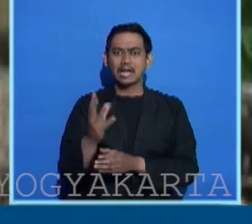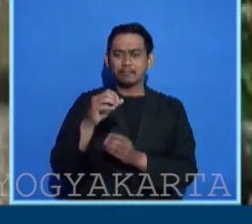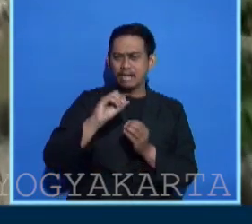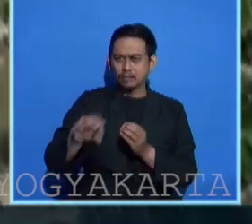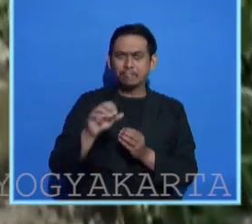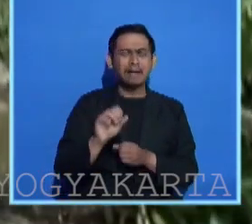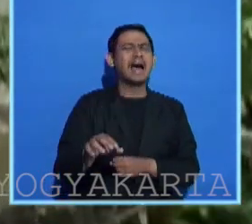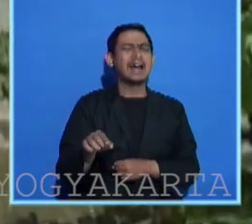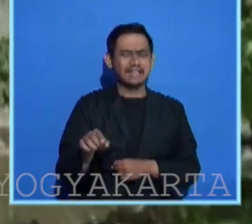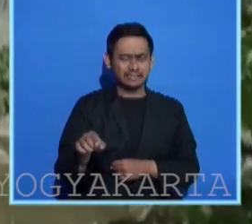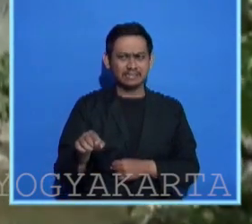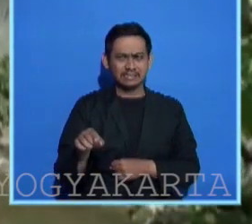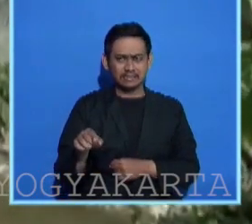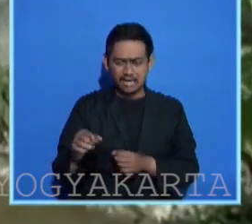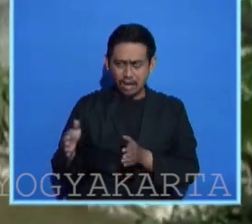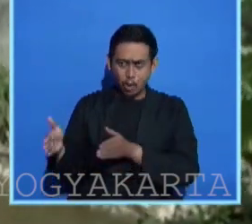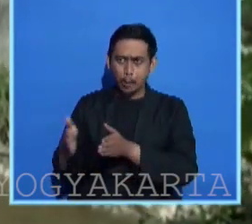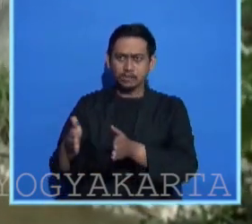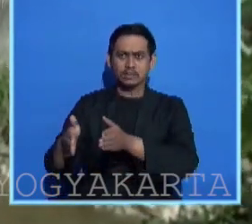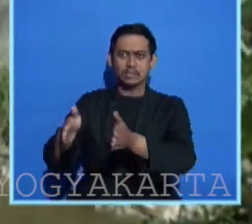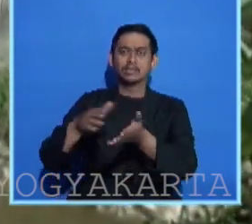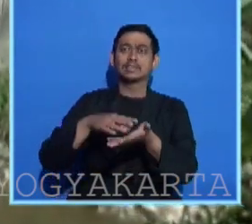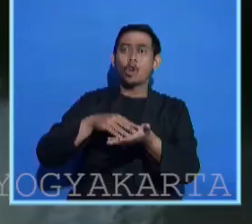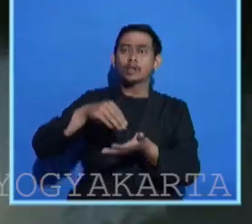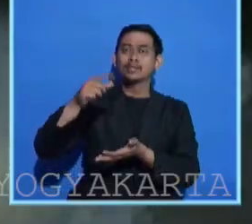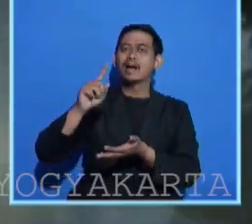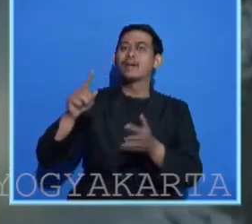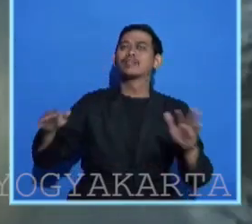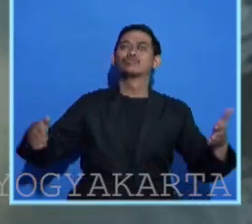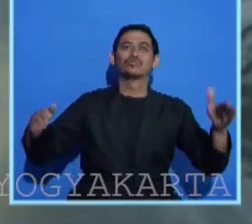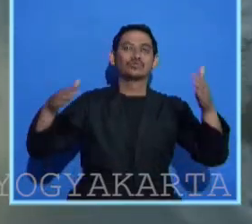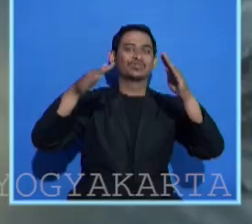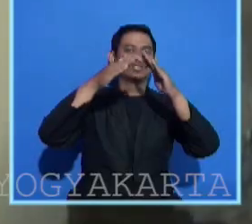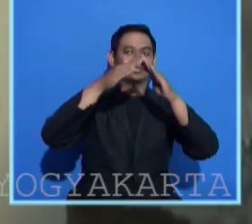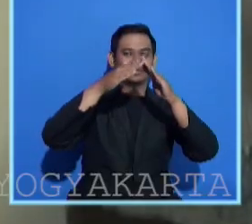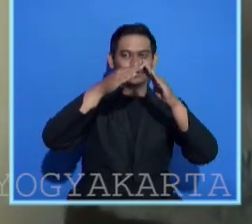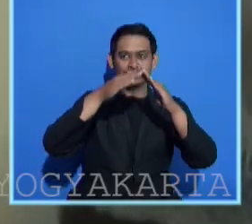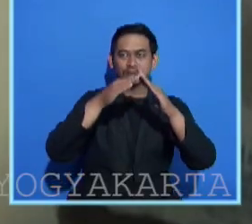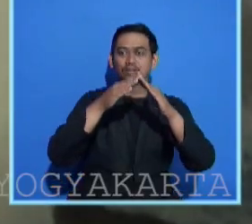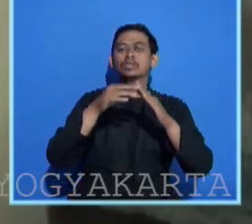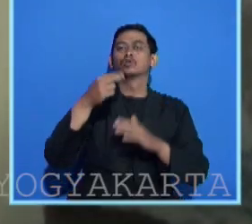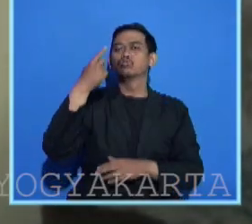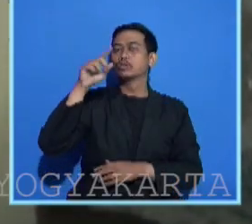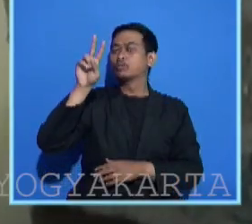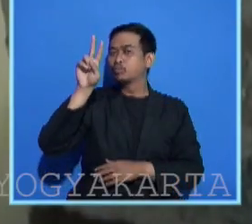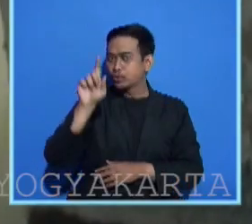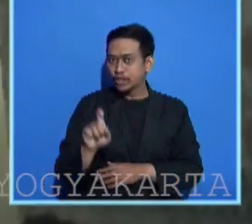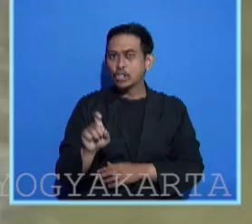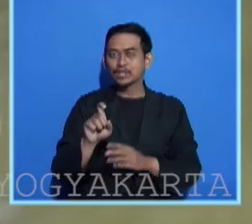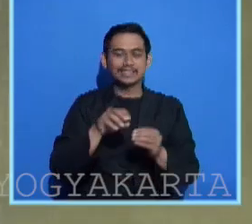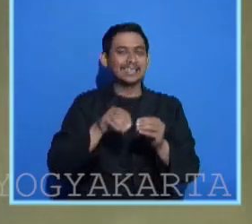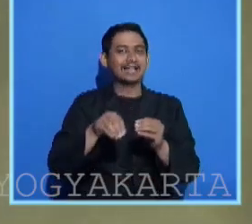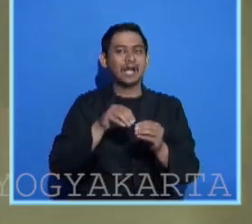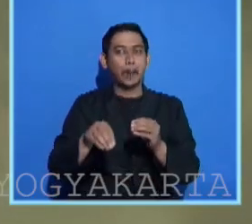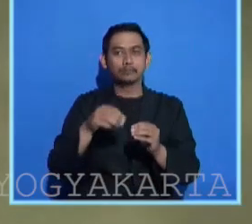saluran irigasi ingkang sumberipun saking lepen Wareng kata dipun mupang olah tetanen kejawi tanaman